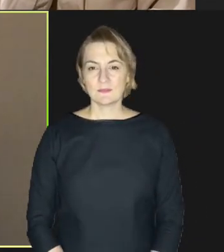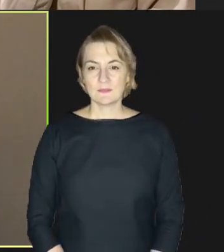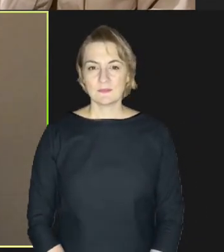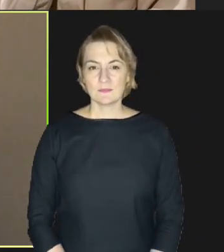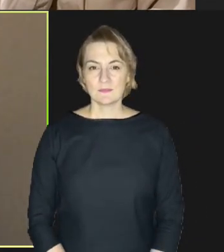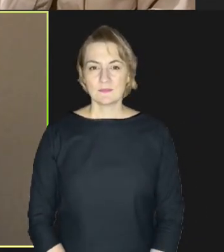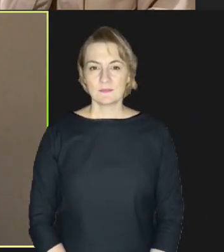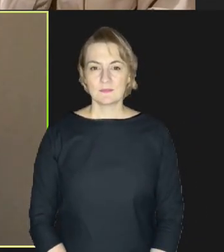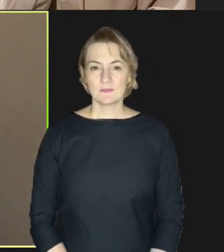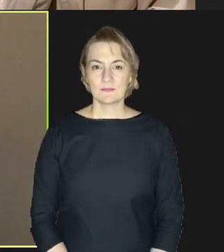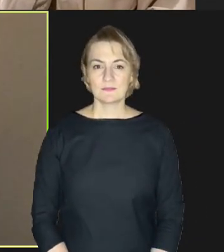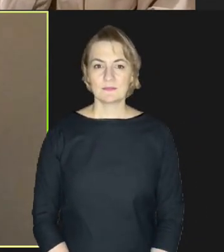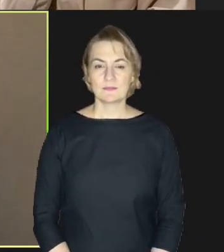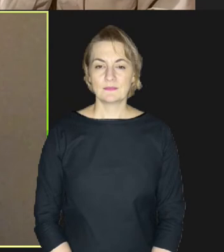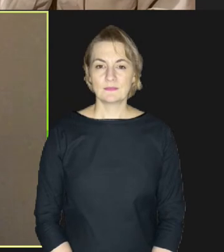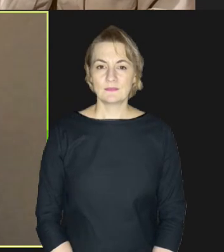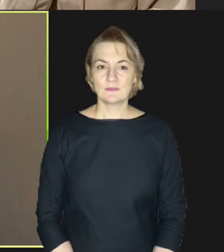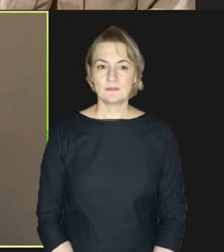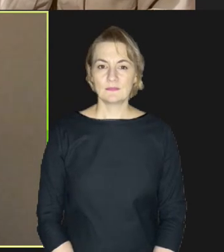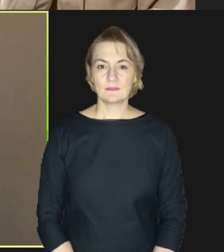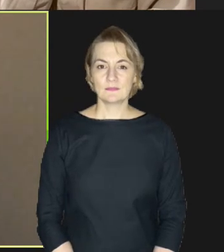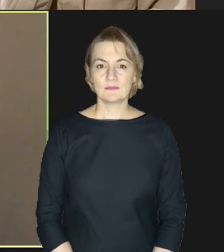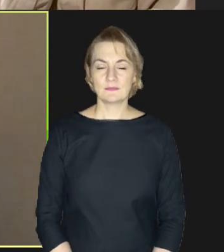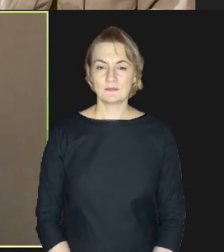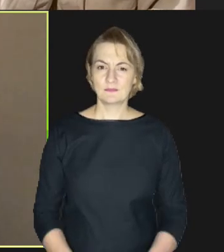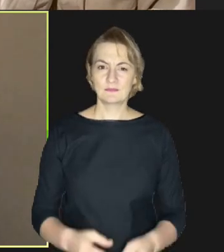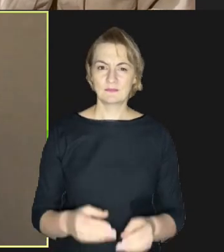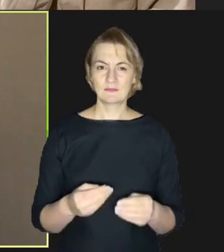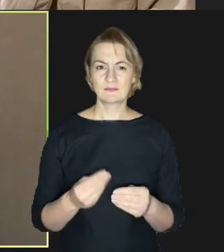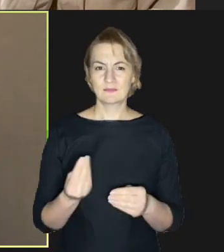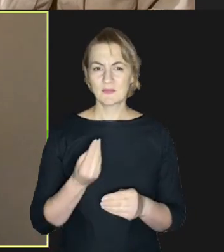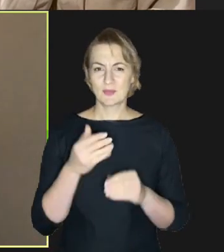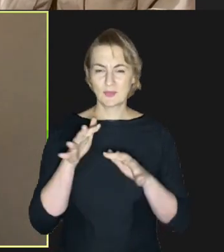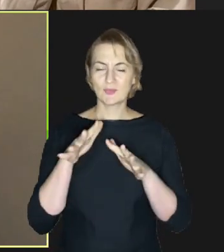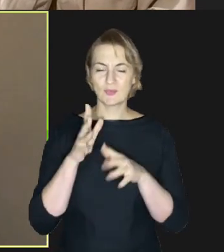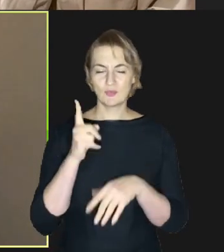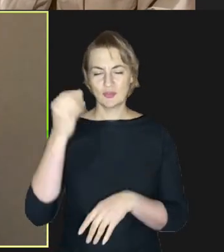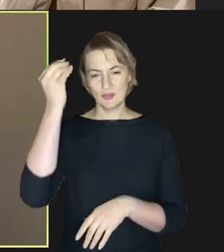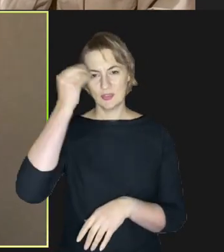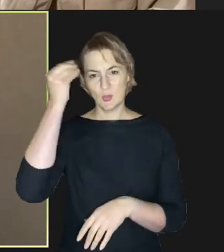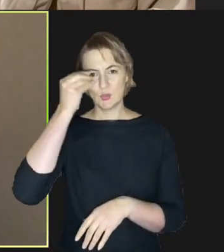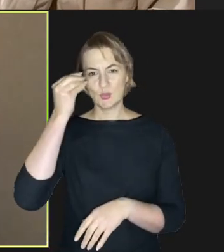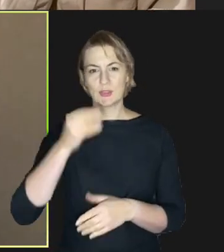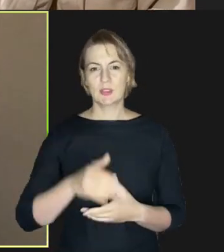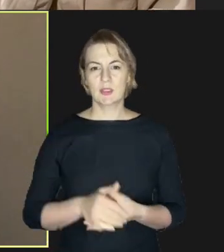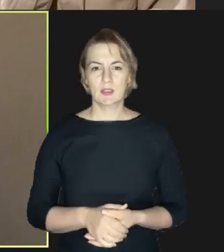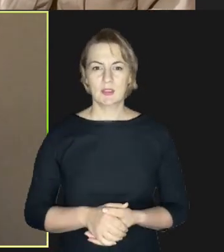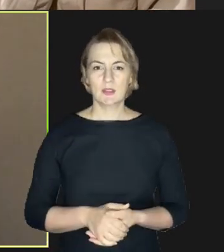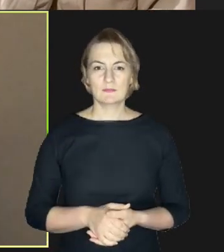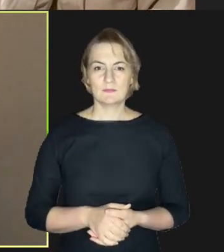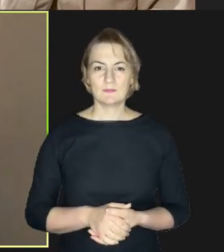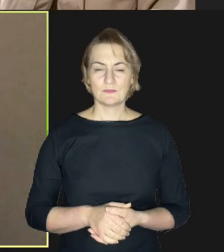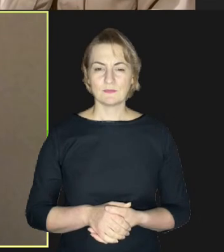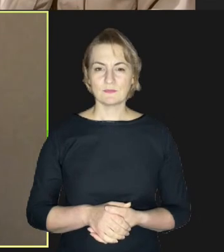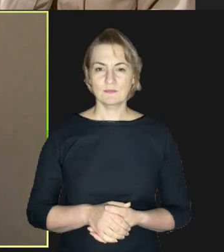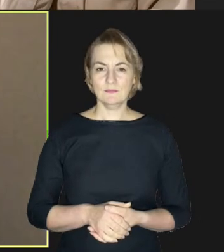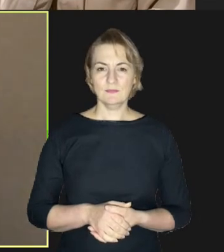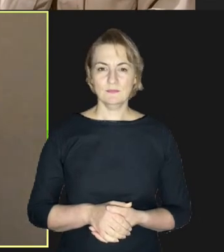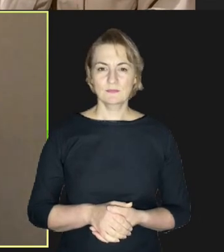no, jeszcze wiele będziemy musieli się nauczyć jako społeczność